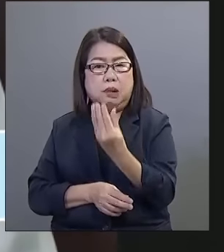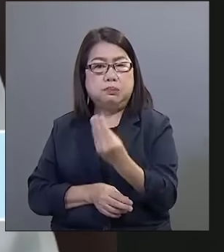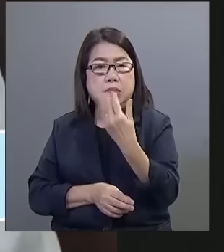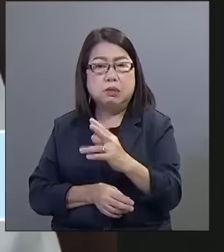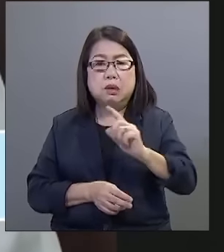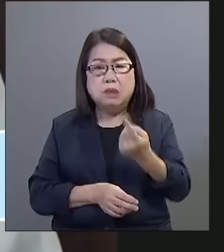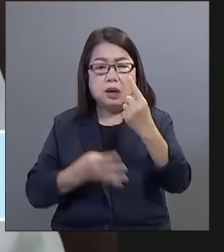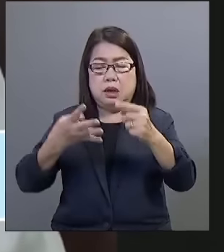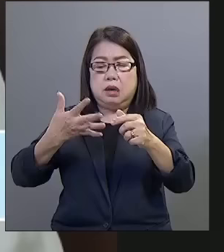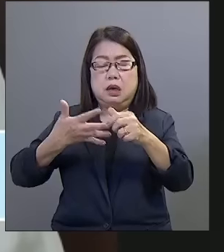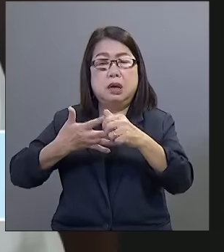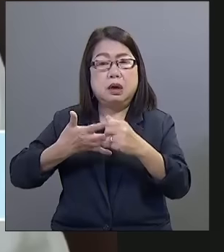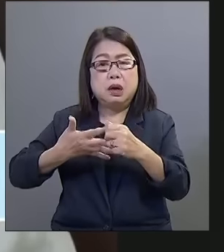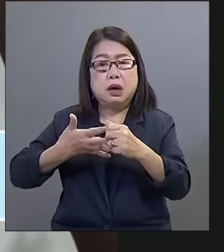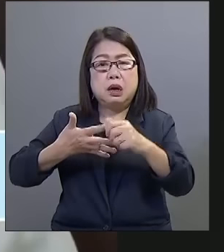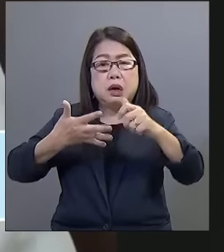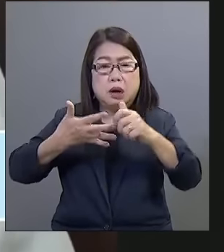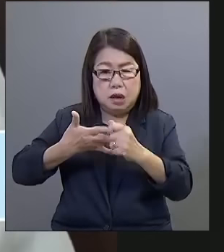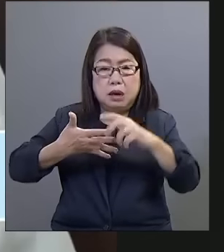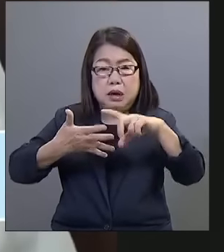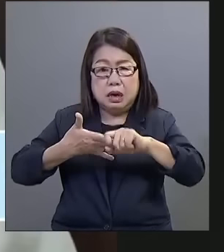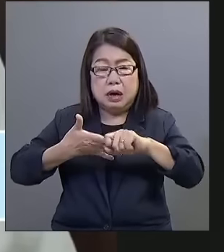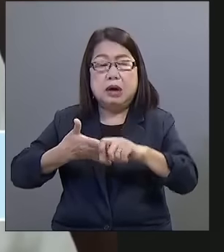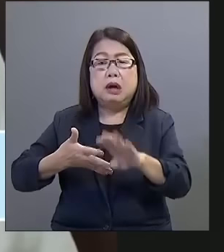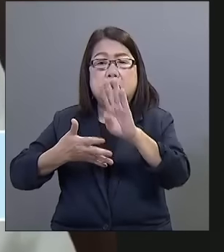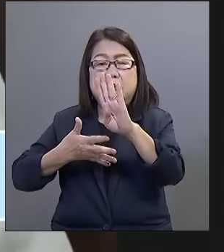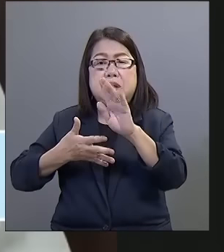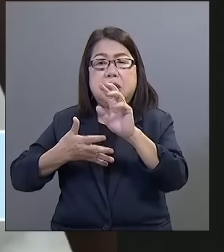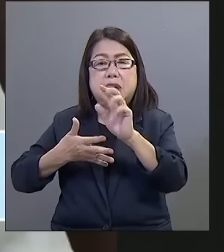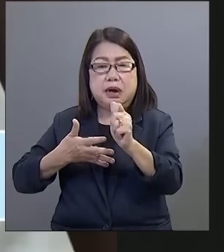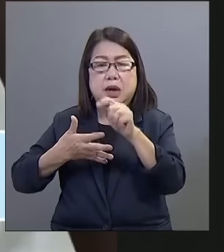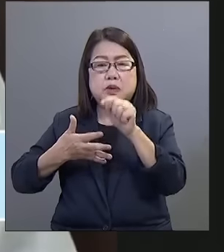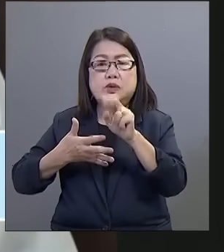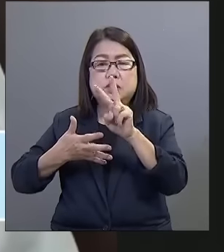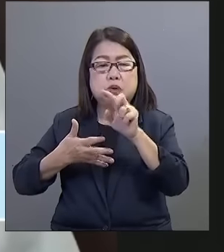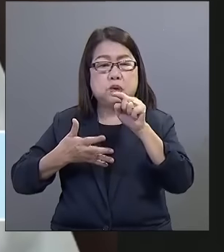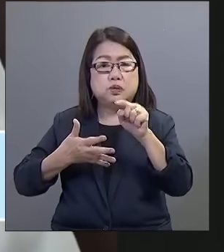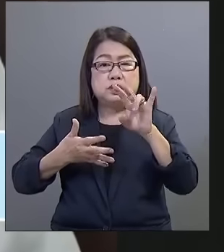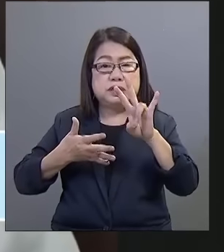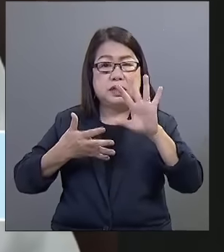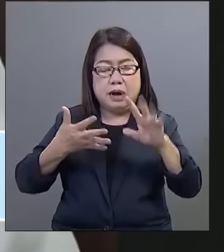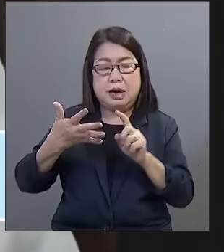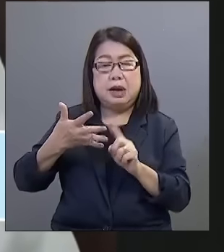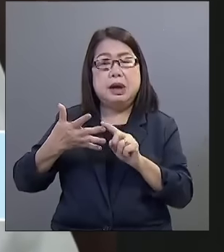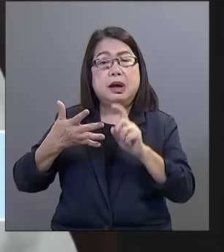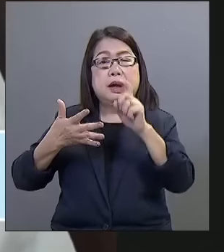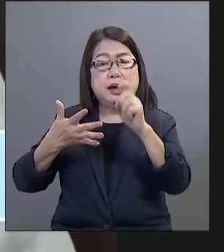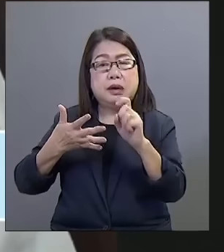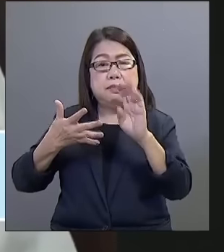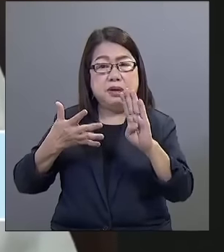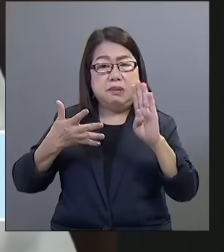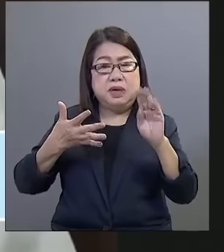ดับที่เข้ามาแทนที่หรือกำลังจะเข้ามาแทนที่คือ BA.2.75 แล้วก็จะมี XBB.1 นะ